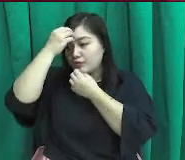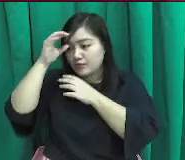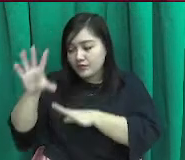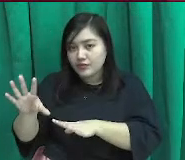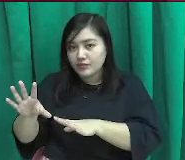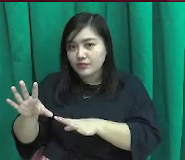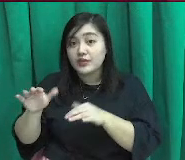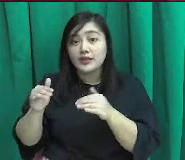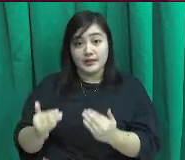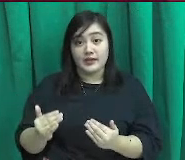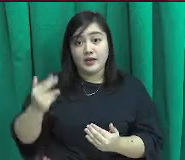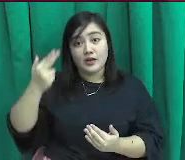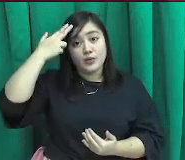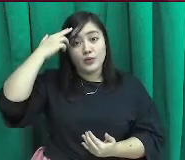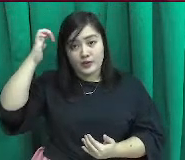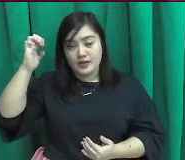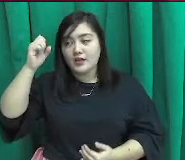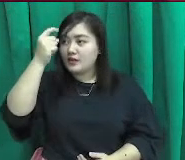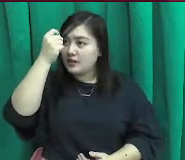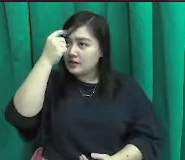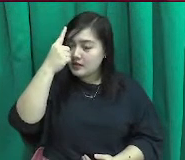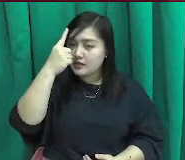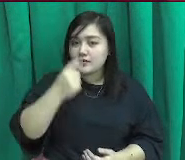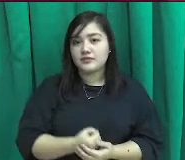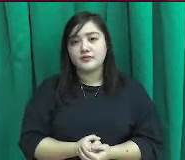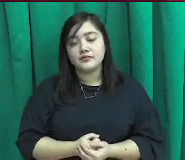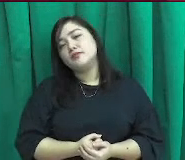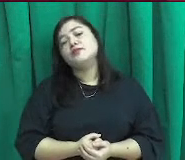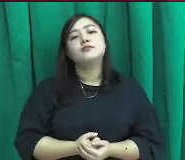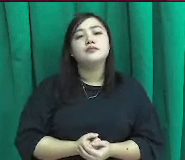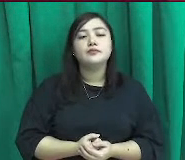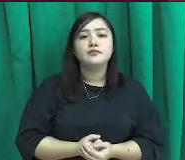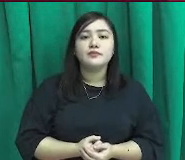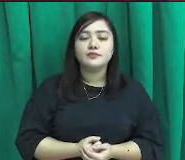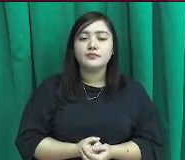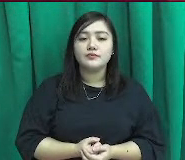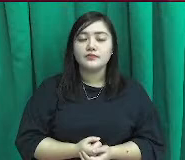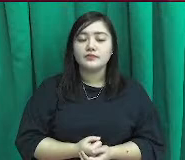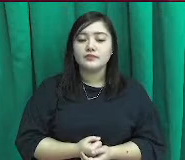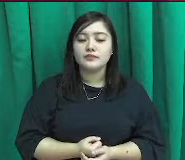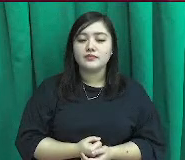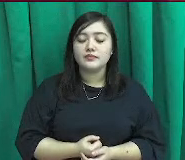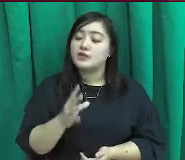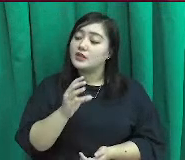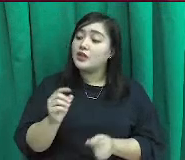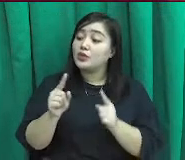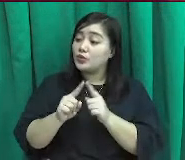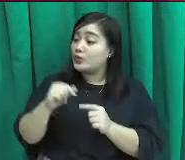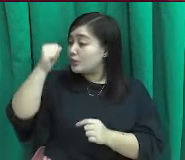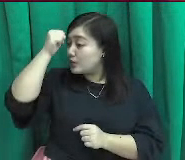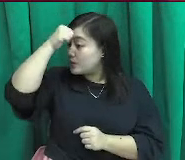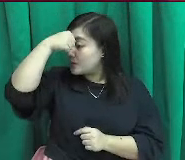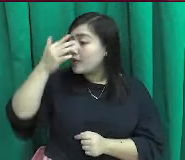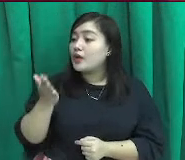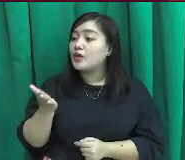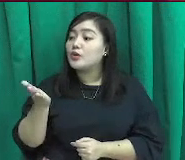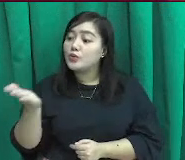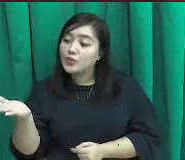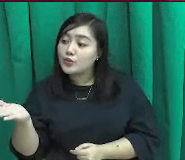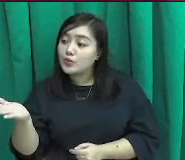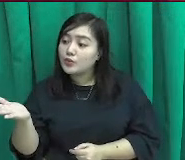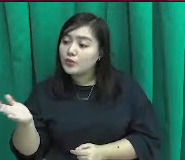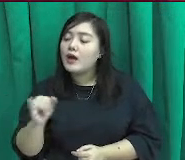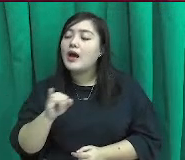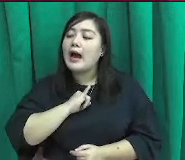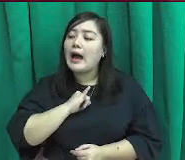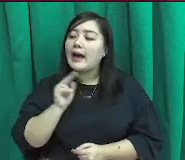na anong kasunod, ang sabi ko sa kanya, para muling maalalahanan, mapaalalahanan ka na hindi mo nagawin yan, na maalala mo yung resulta, kailangan